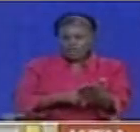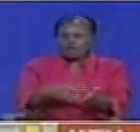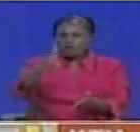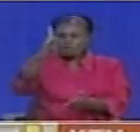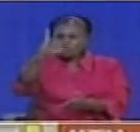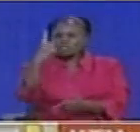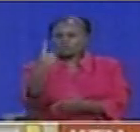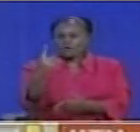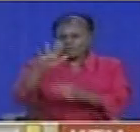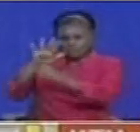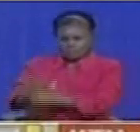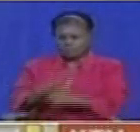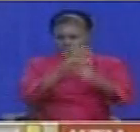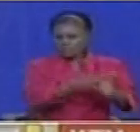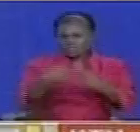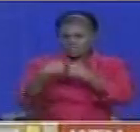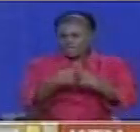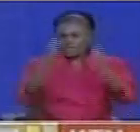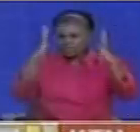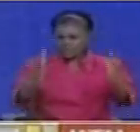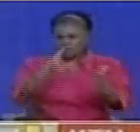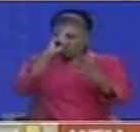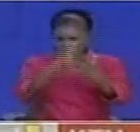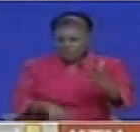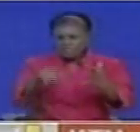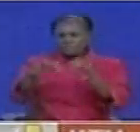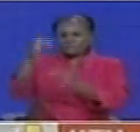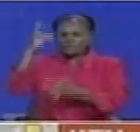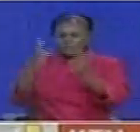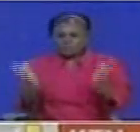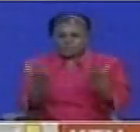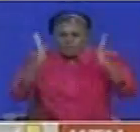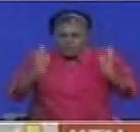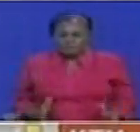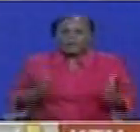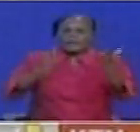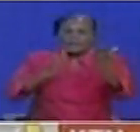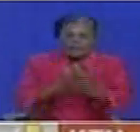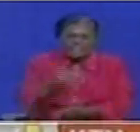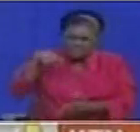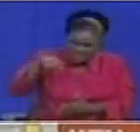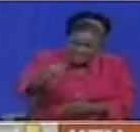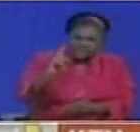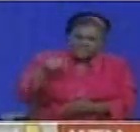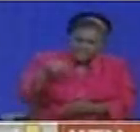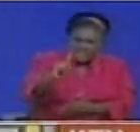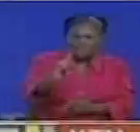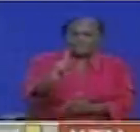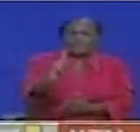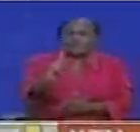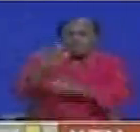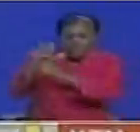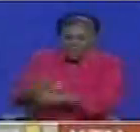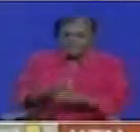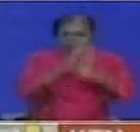torture. Changamoto ikitajwa kuwa wale wanaotegemewa kuimarisha haki za wanadamu ni hao hao wanaotelekeza na